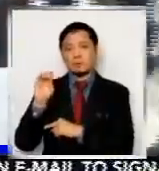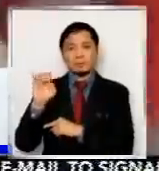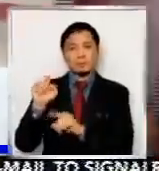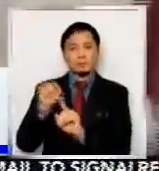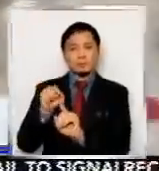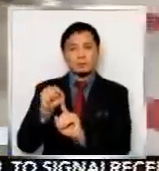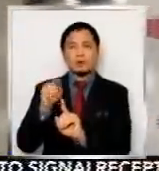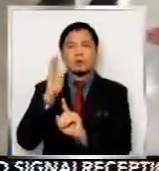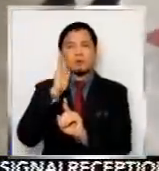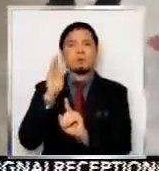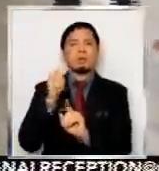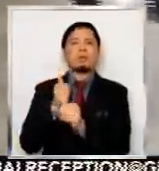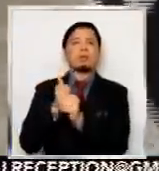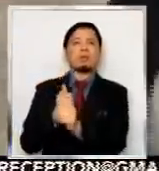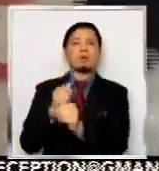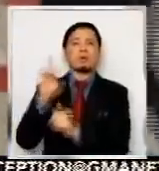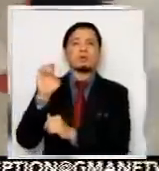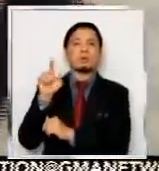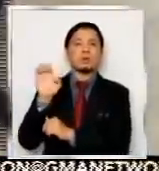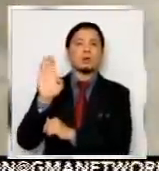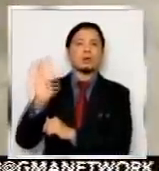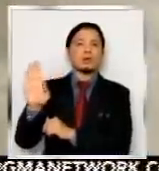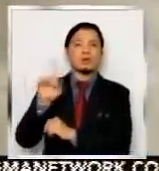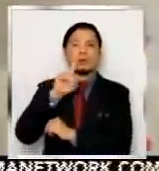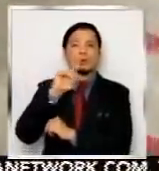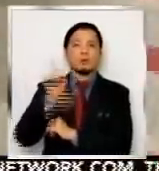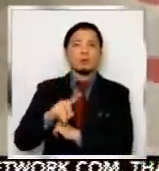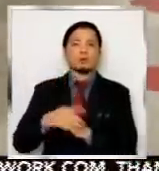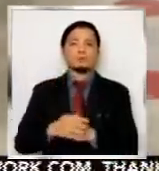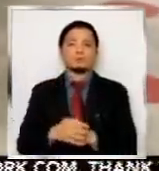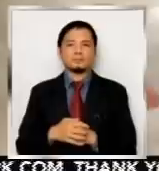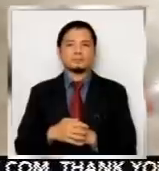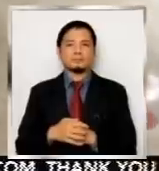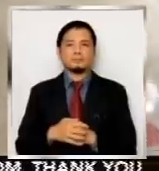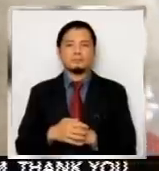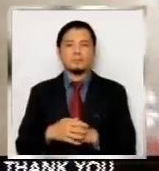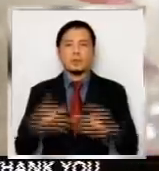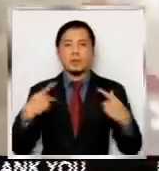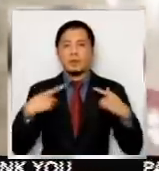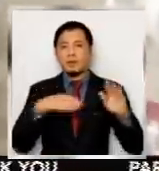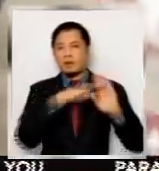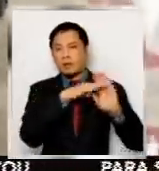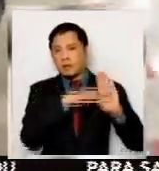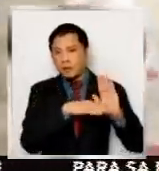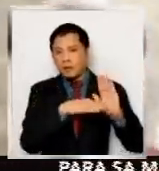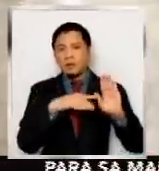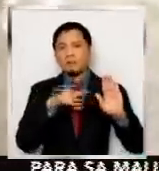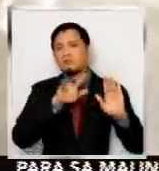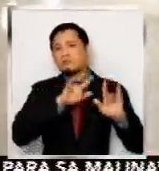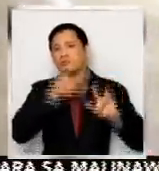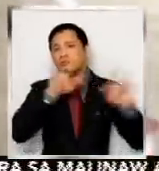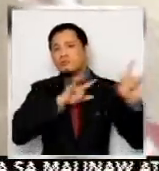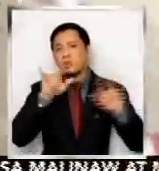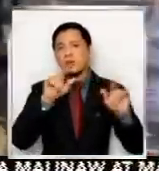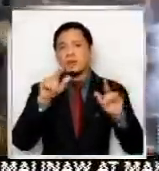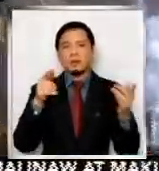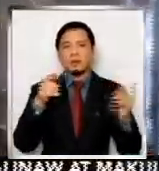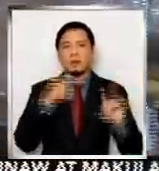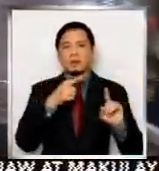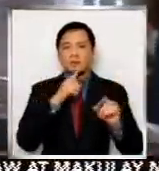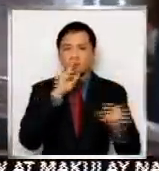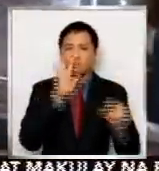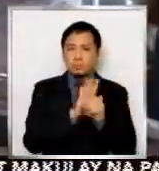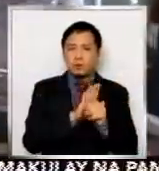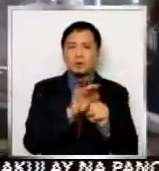DOLE. Meron po mga officers, ang POEA na nakadeploy po sa airports, kung saan po nakakonfirm natin yung mga ganito po instances. Hindi ko lang